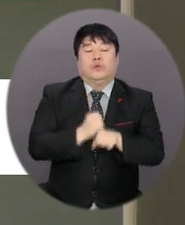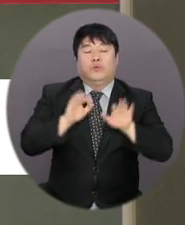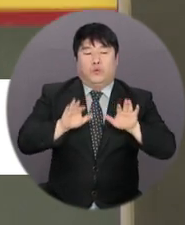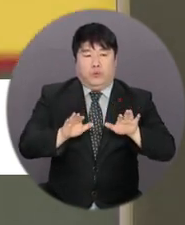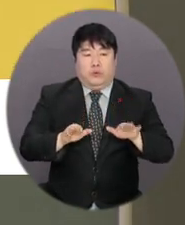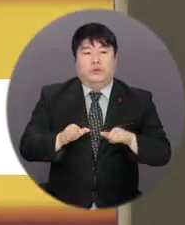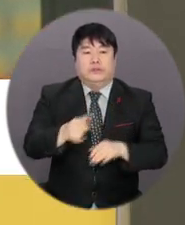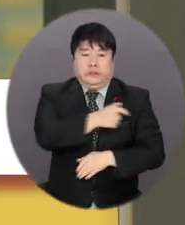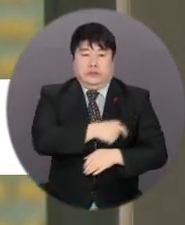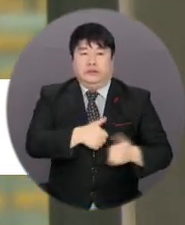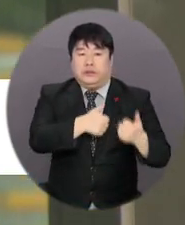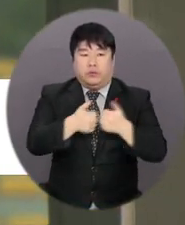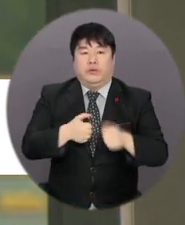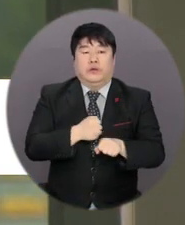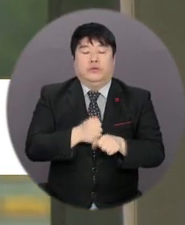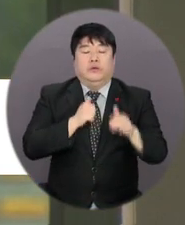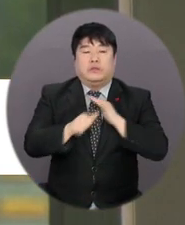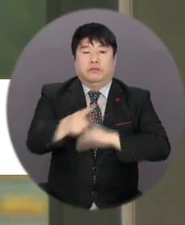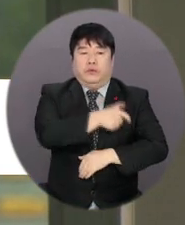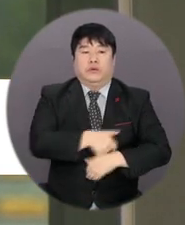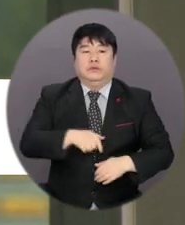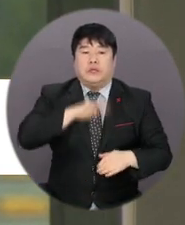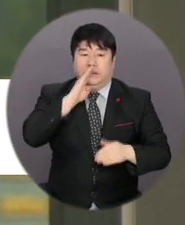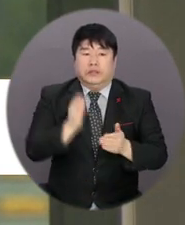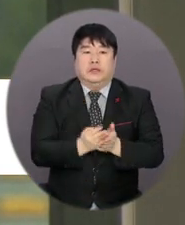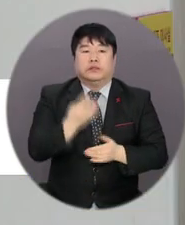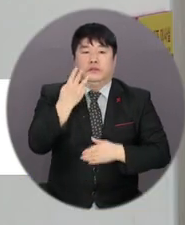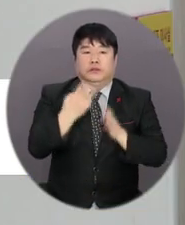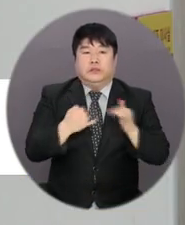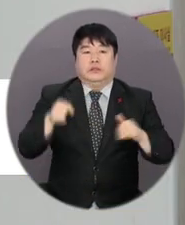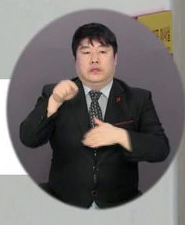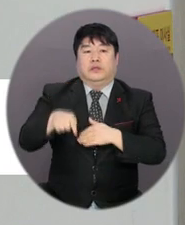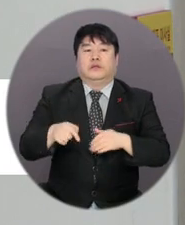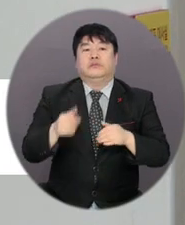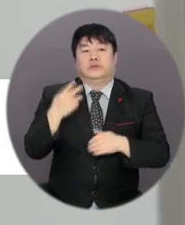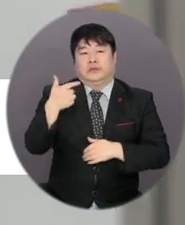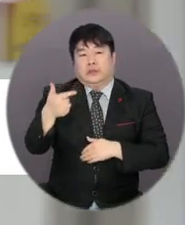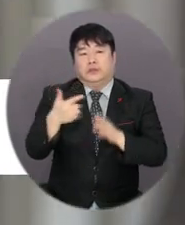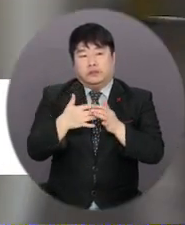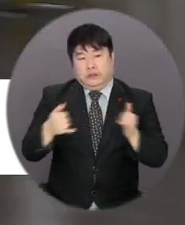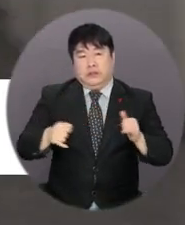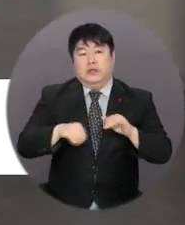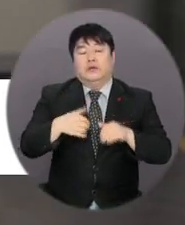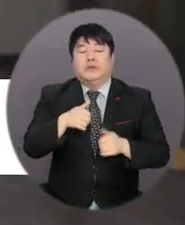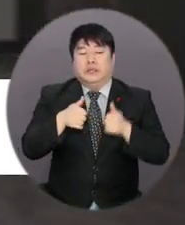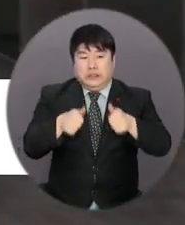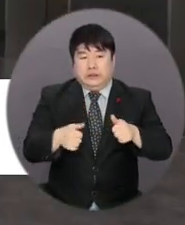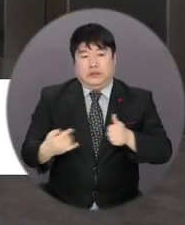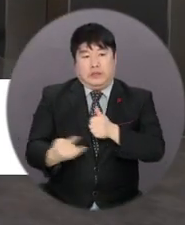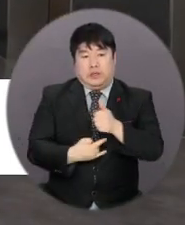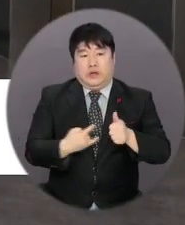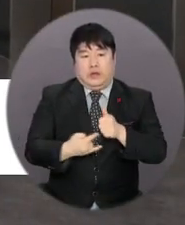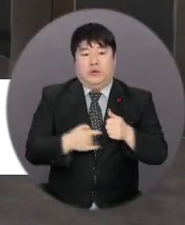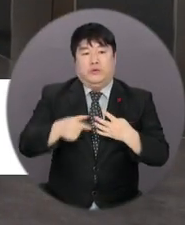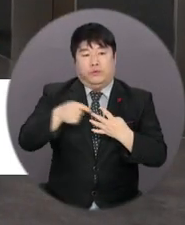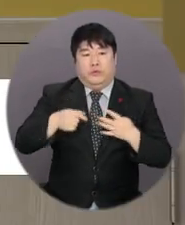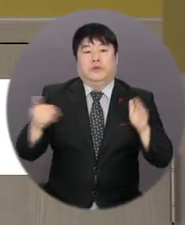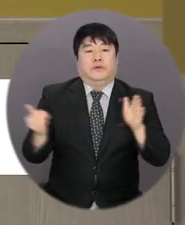열고 대표이사 등 당연직 3명과 외부인사 6명으로 구성된 인사위원 선임을